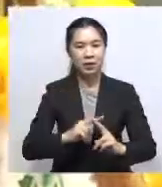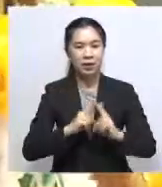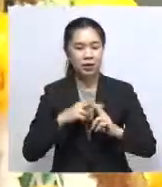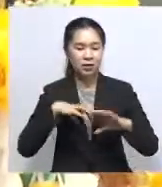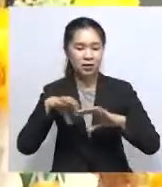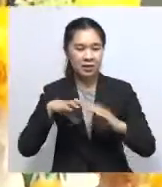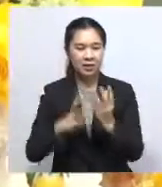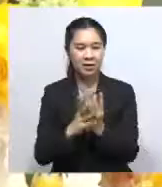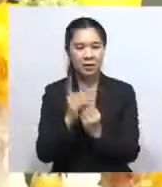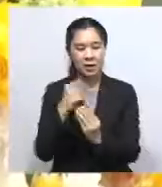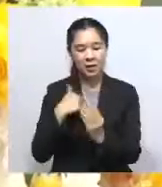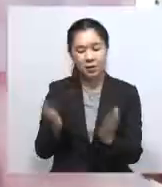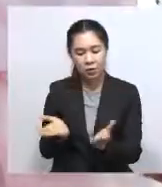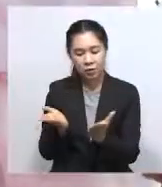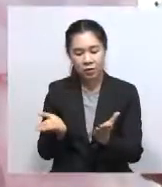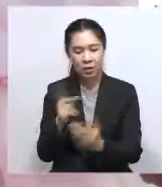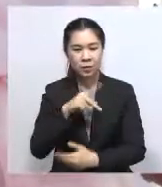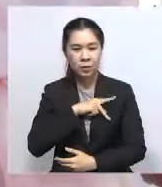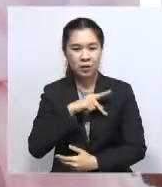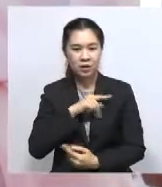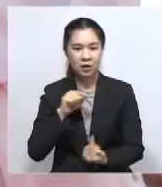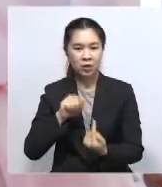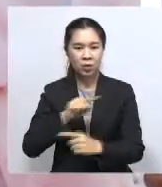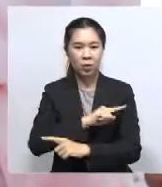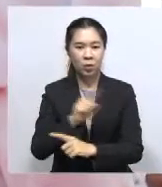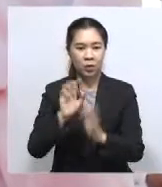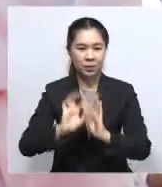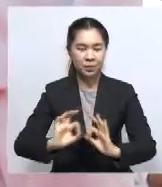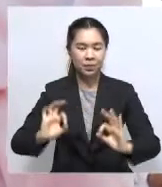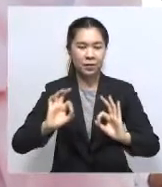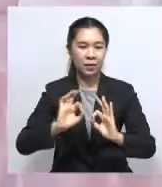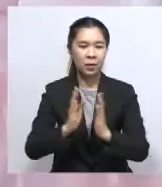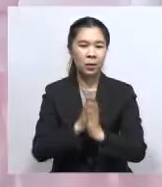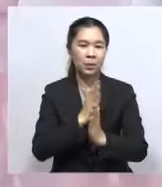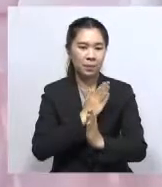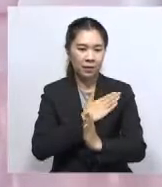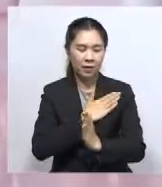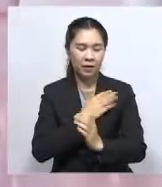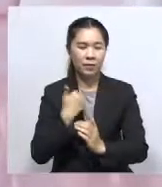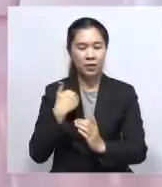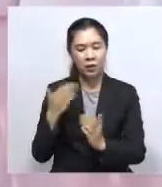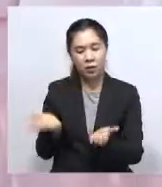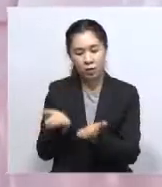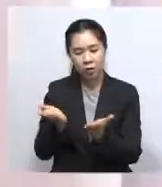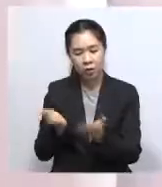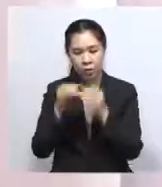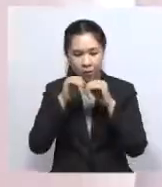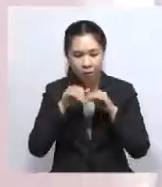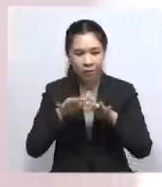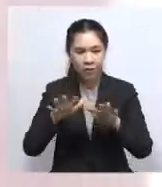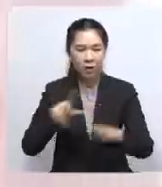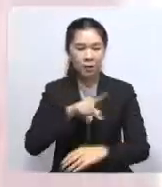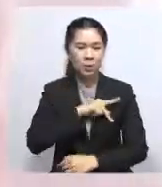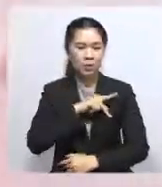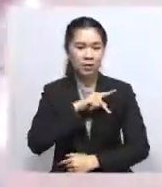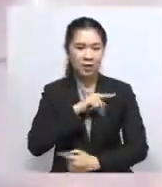ดงานสัปดาห์ส่งเสริมพระพุทธศาสนาเนื่องในเทศกาลวิสาขบูชาโลกเพื่อทำนุบำรุงส่งเสริมและเผยแพร่พระพุทธศาส